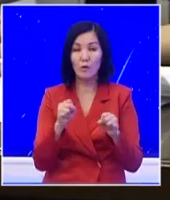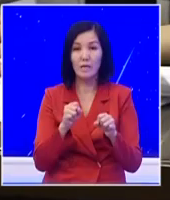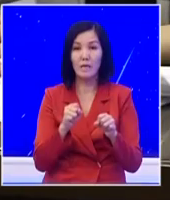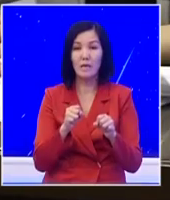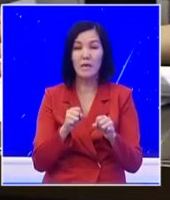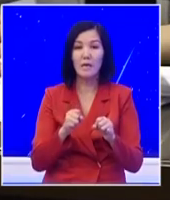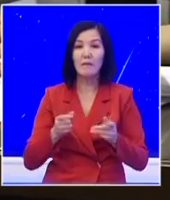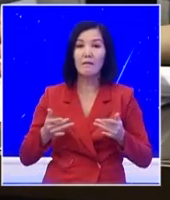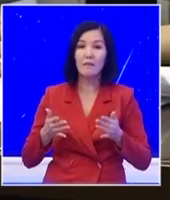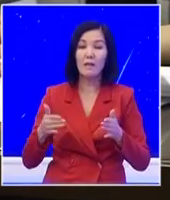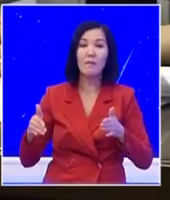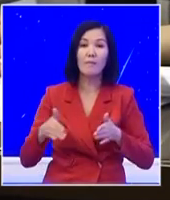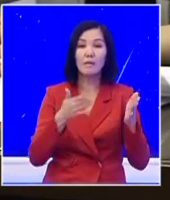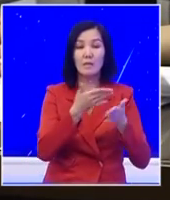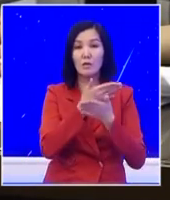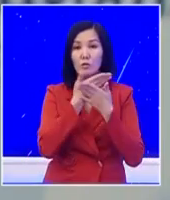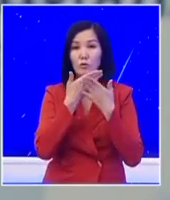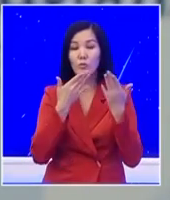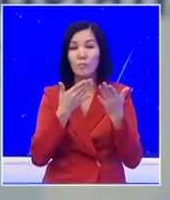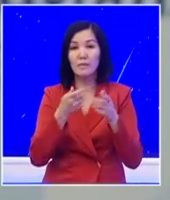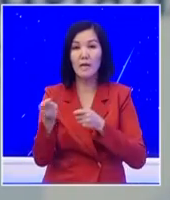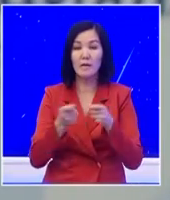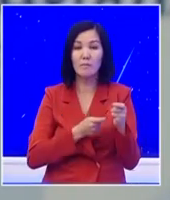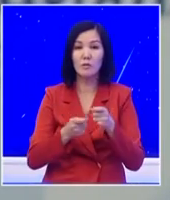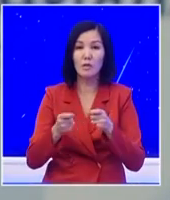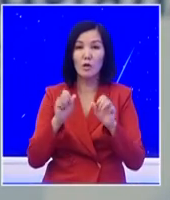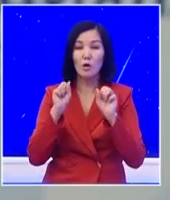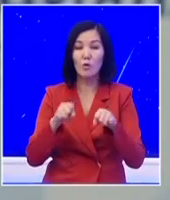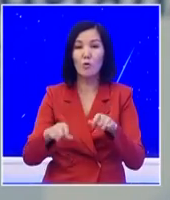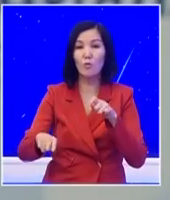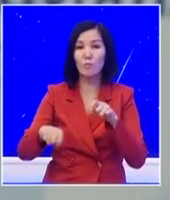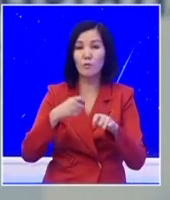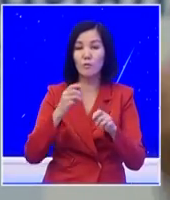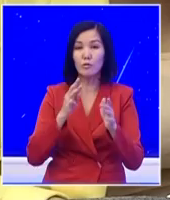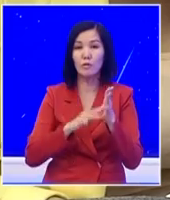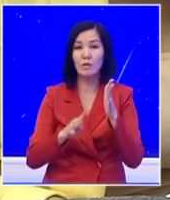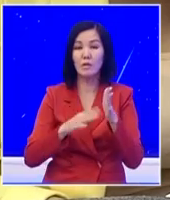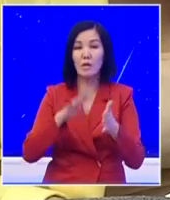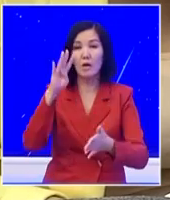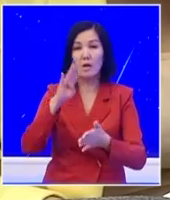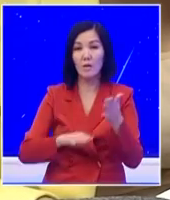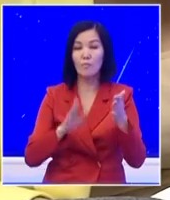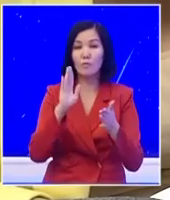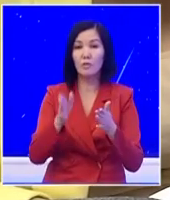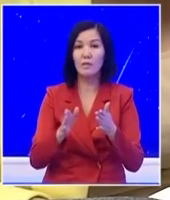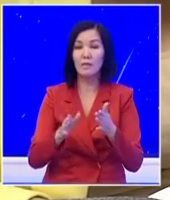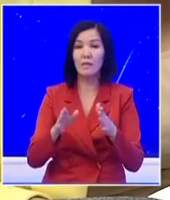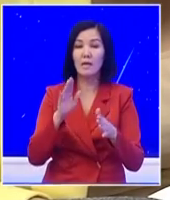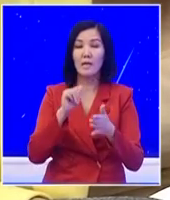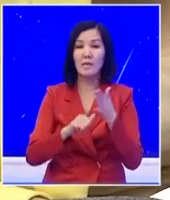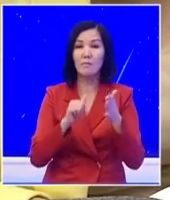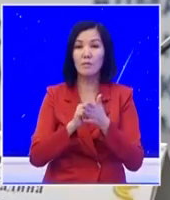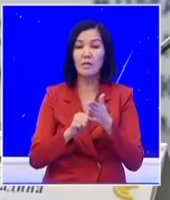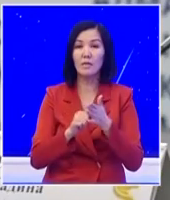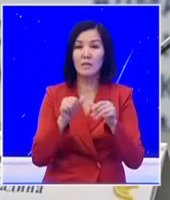ғимарат басшылығына әкімшілік құқық бұзушылық кодексінің 83-ші бабына сәйкес айыппұл қарастырылған. Жалпы бұл кемшіліктерді